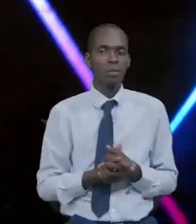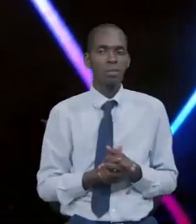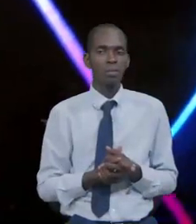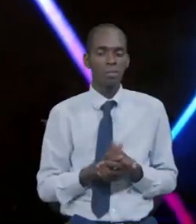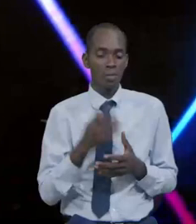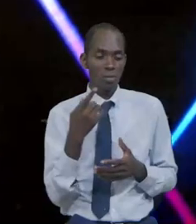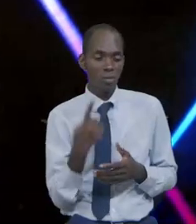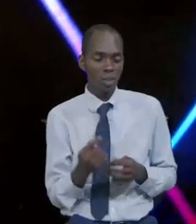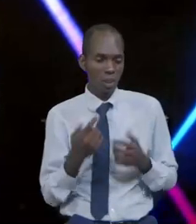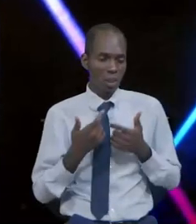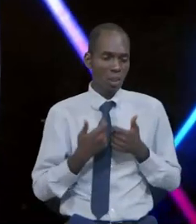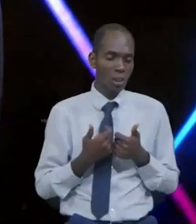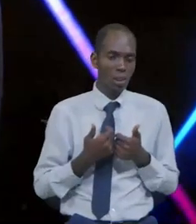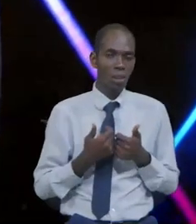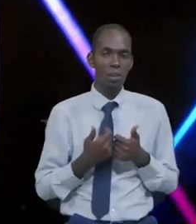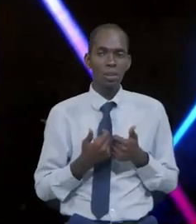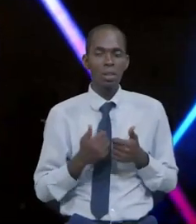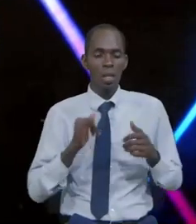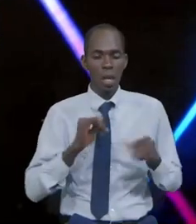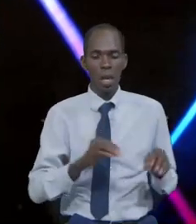La charge,